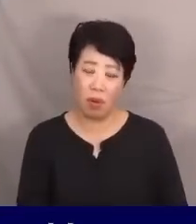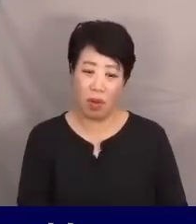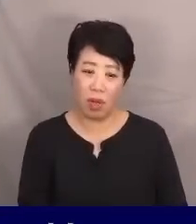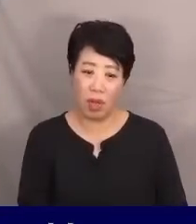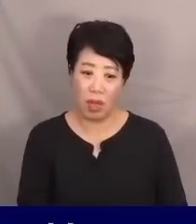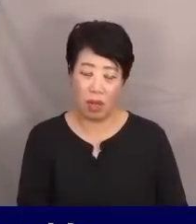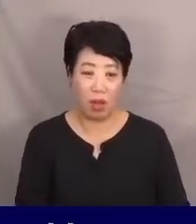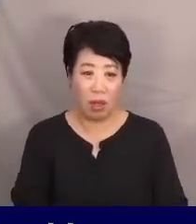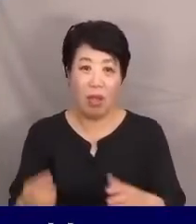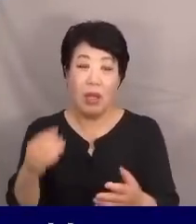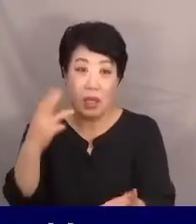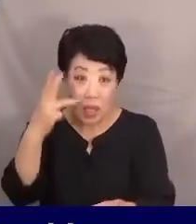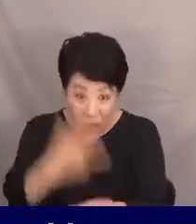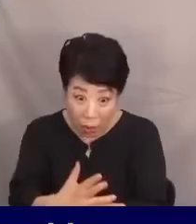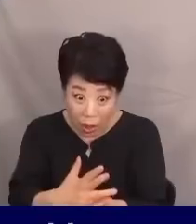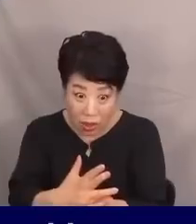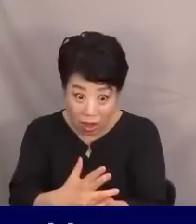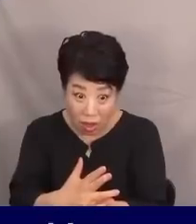이태원에서,